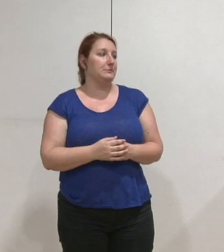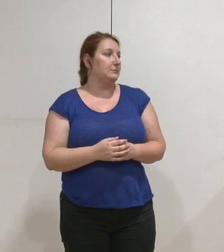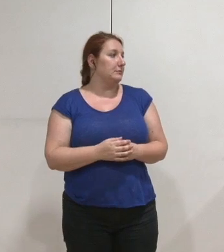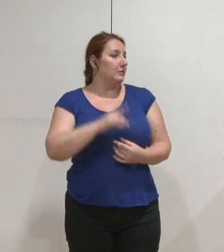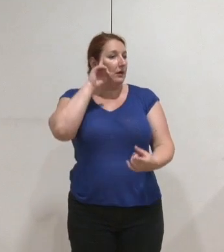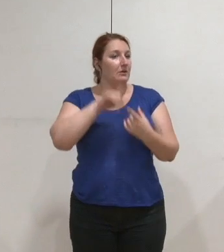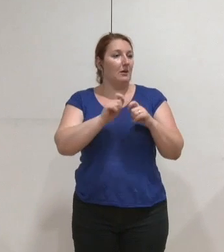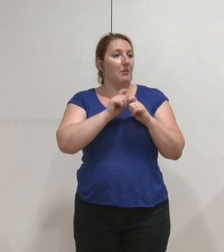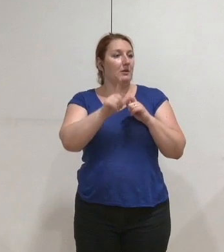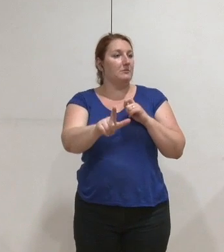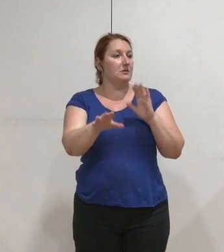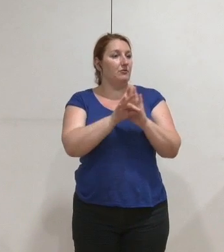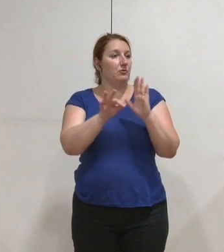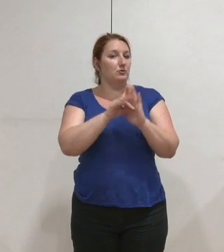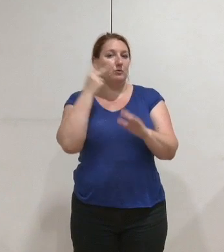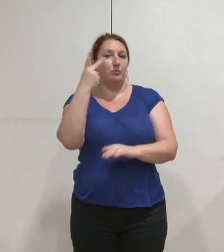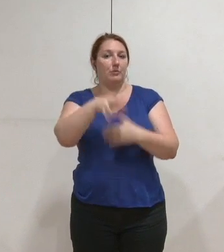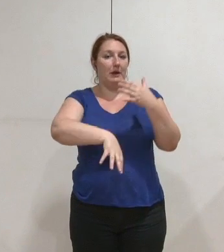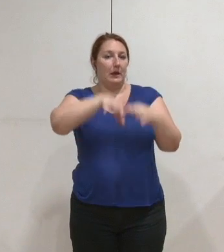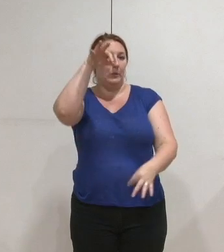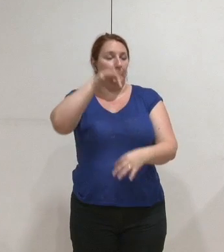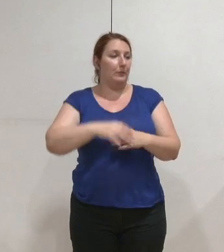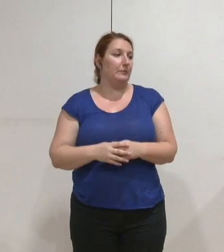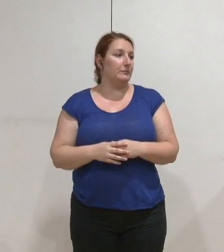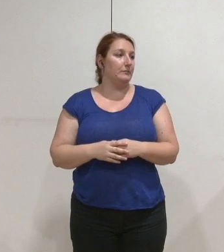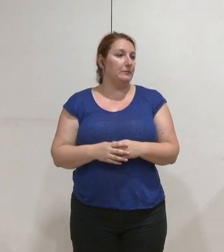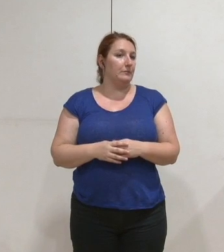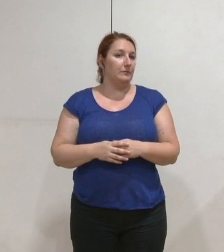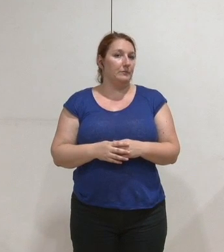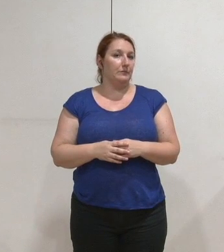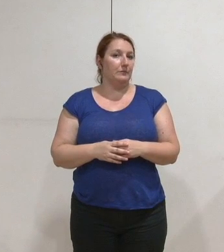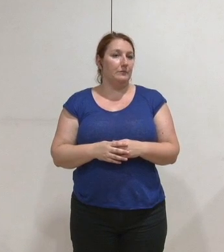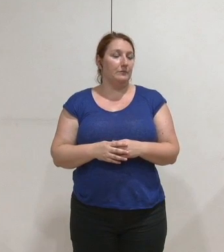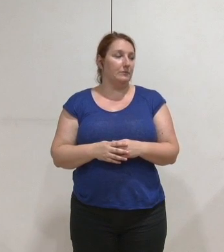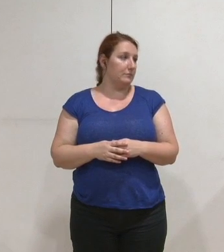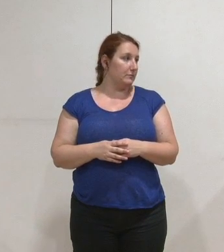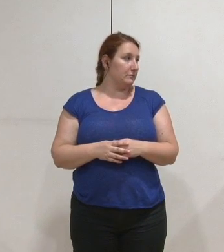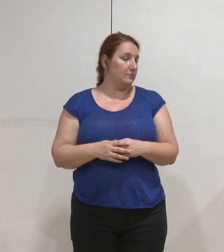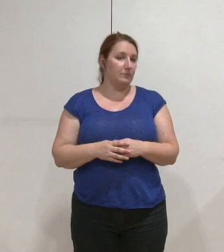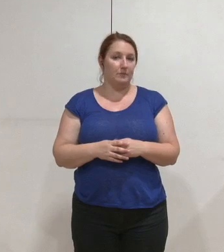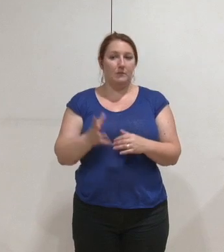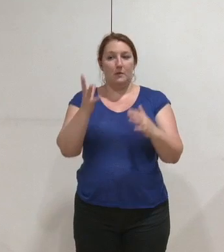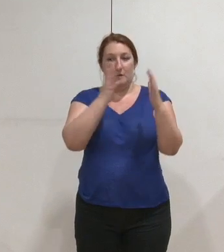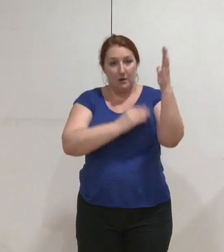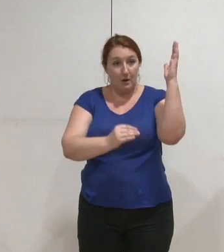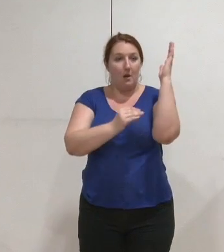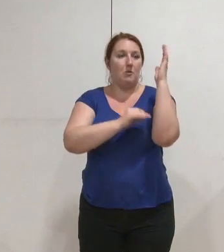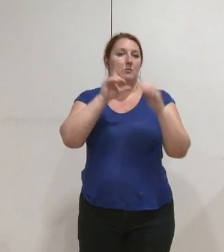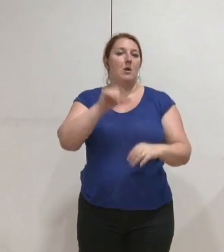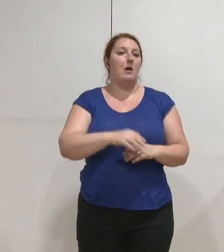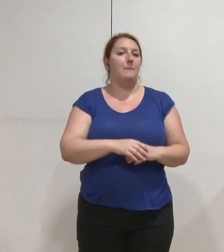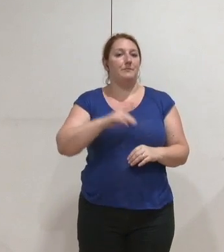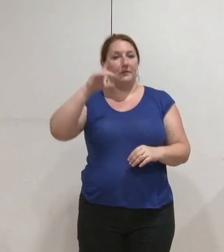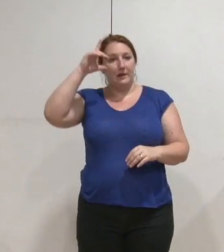sur les indemnités de fonction des élus sachant que il y a un amendement les